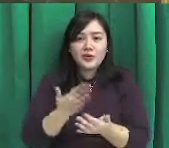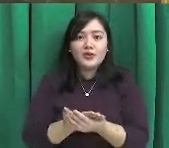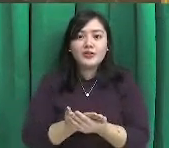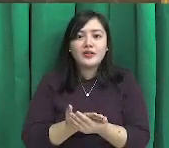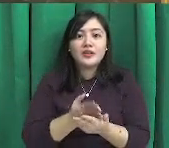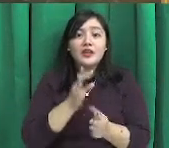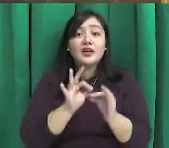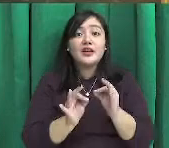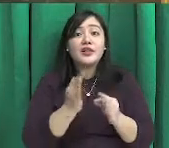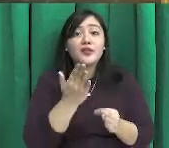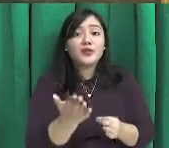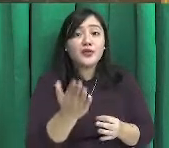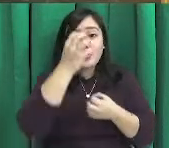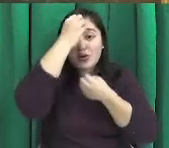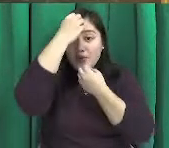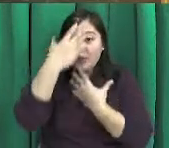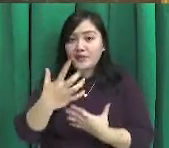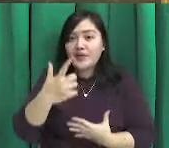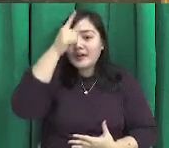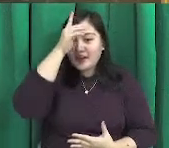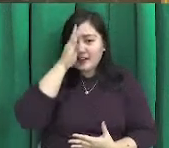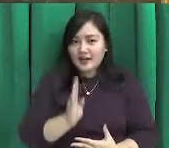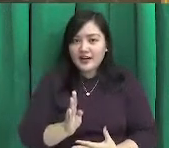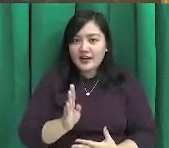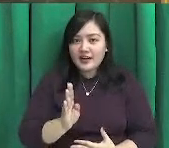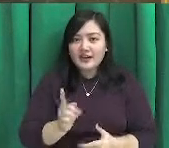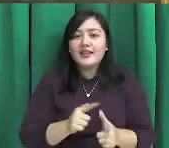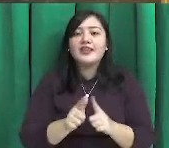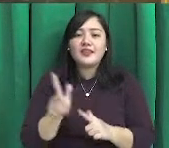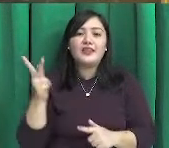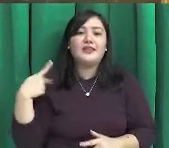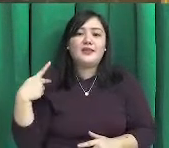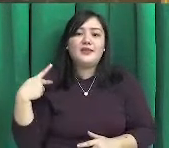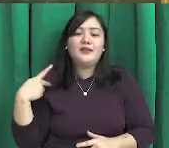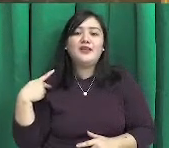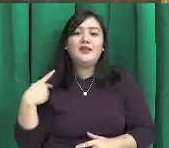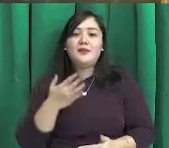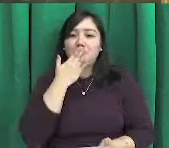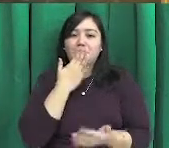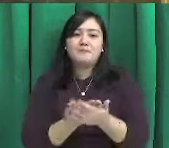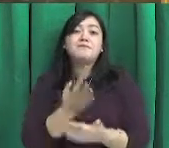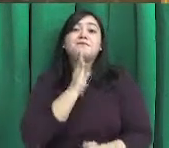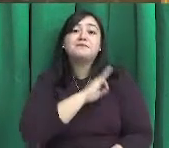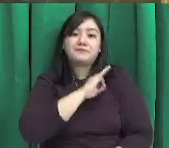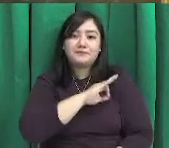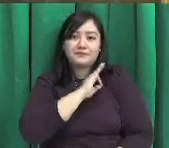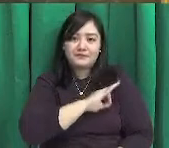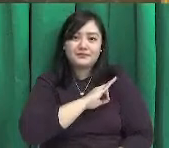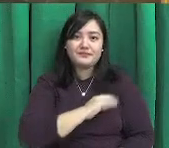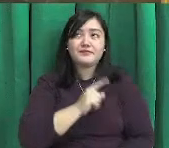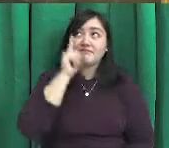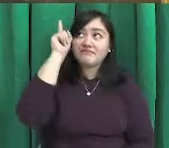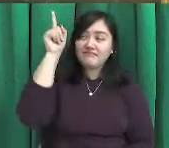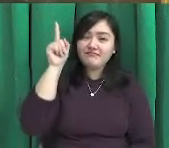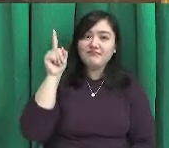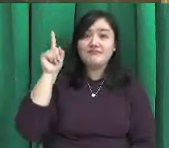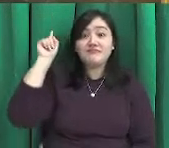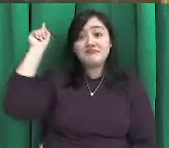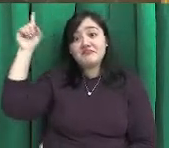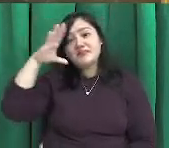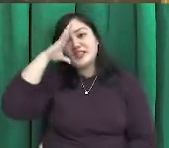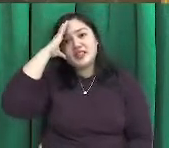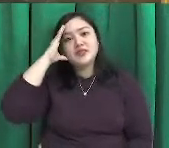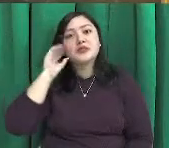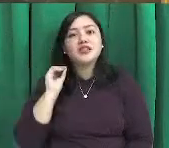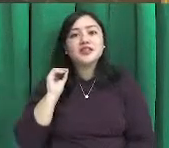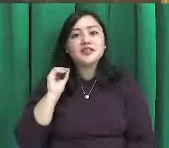magkakaroon ka ng magandang investment, magkakaroon ka ng magandang profit. You see? Yan, maliwanag yan sa experience ni Ida. Sa pulpano nakaraan po Tuesday, yan na